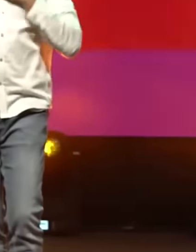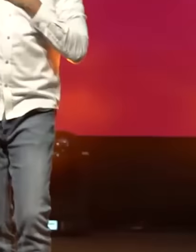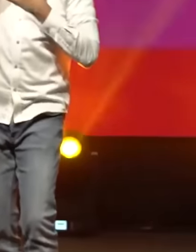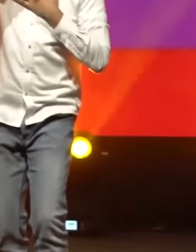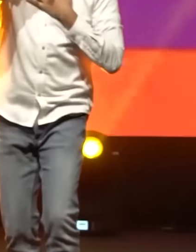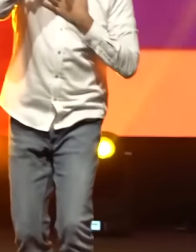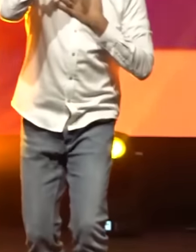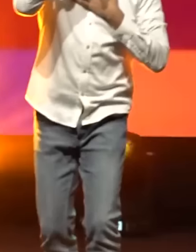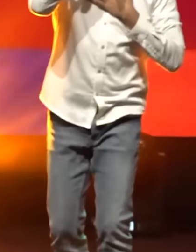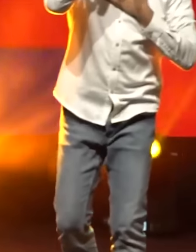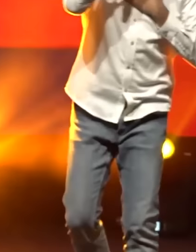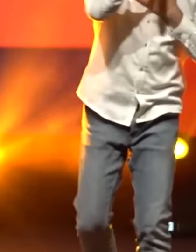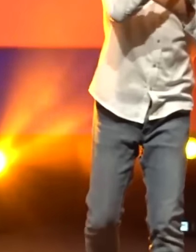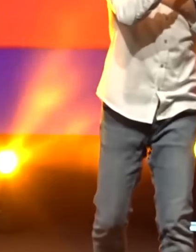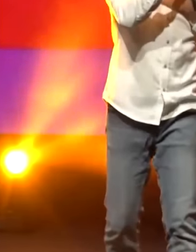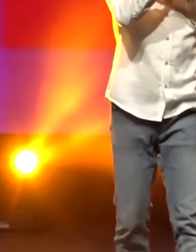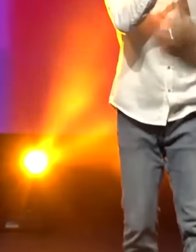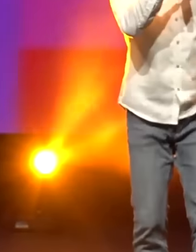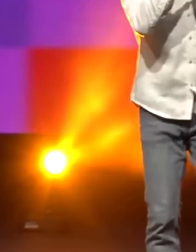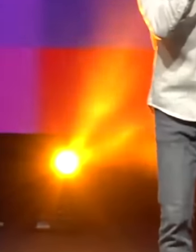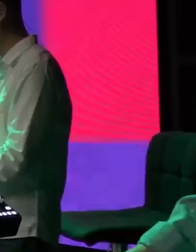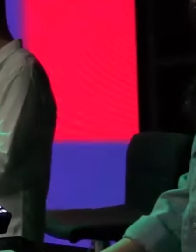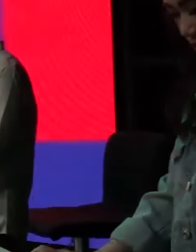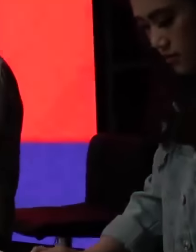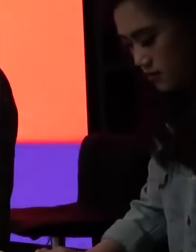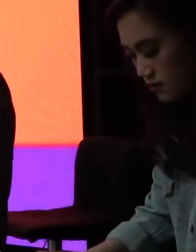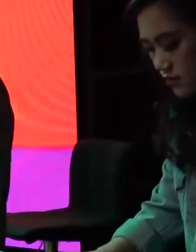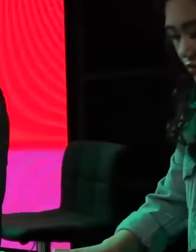gerbangmu, hati kami bersuka.